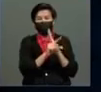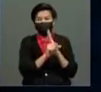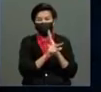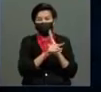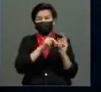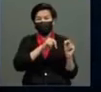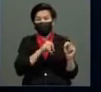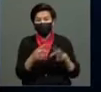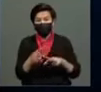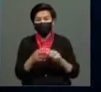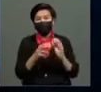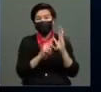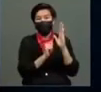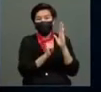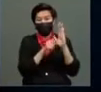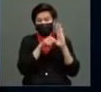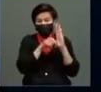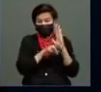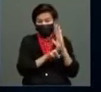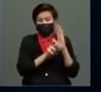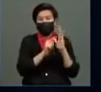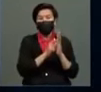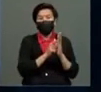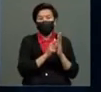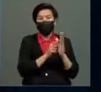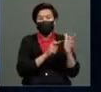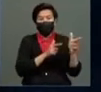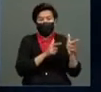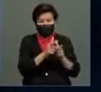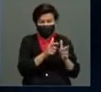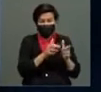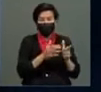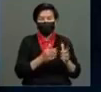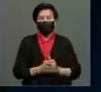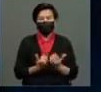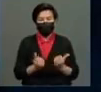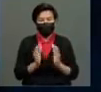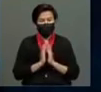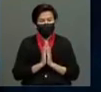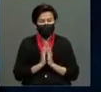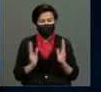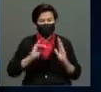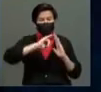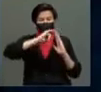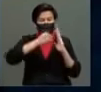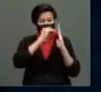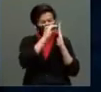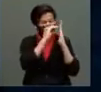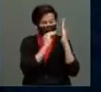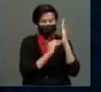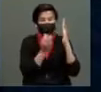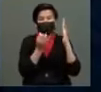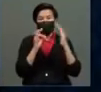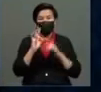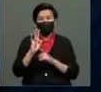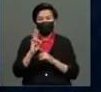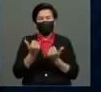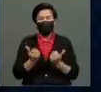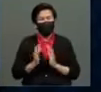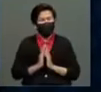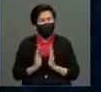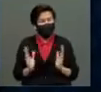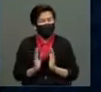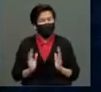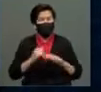ครเลย17จังหวัดนี้ต้องกราบขอบพระคุณทั้งผู้ที่เป็นผู้บริหารใน